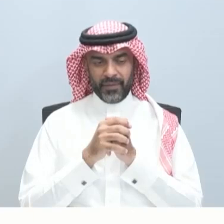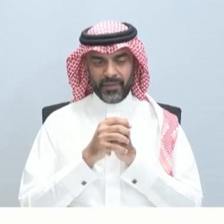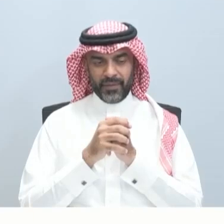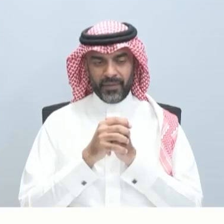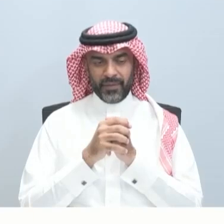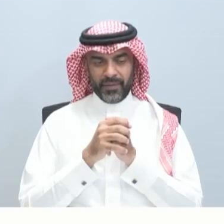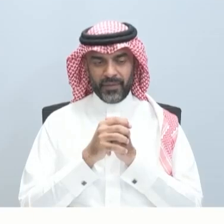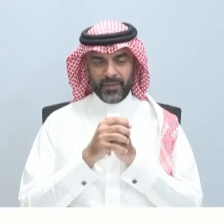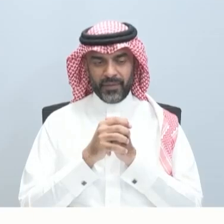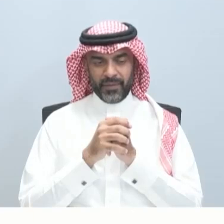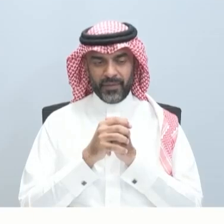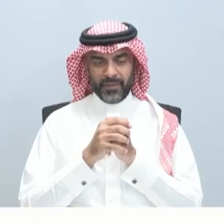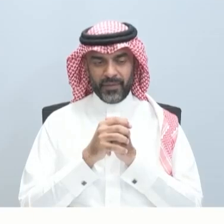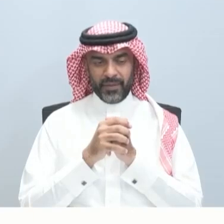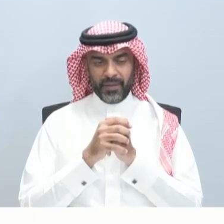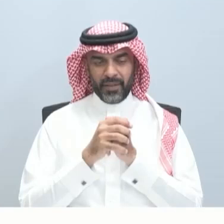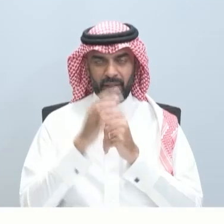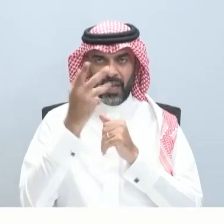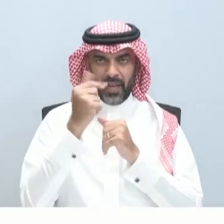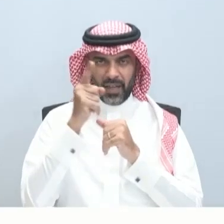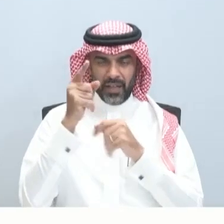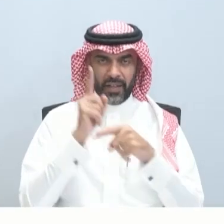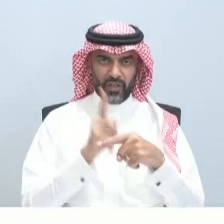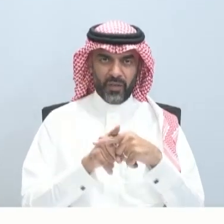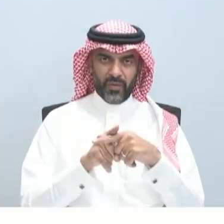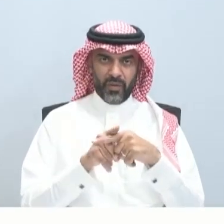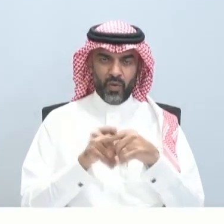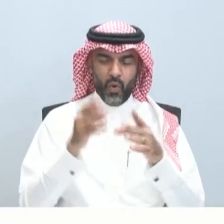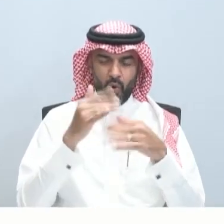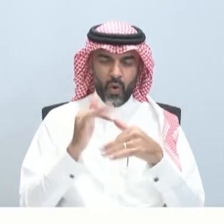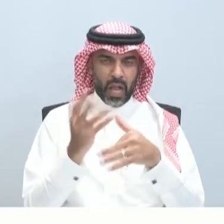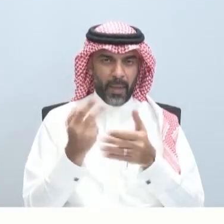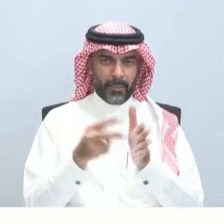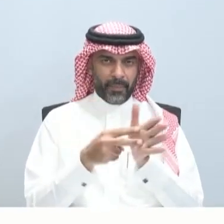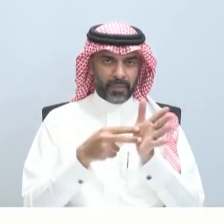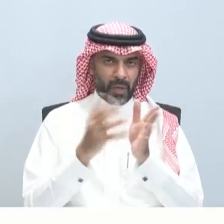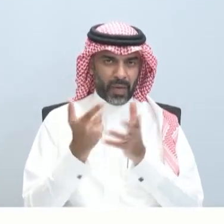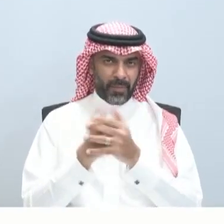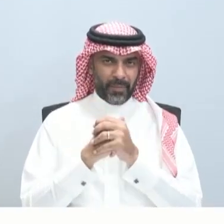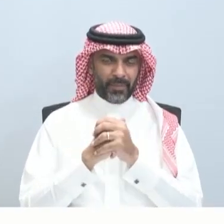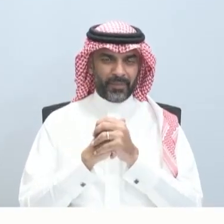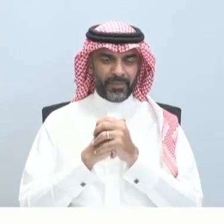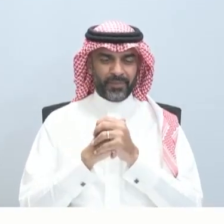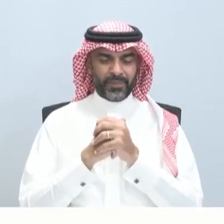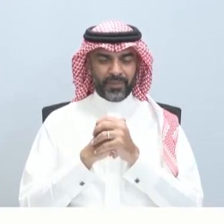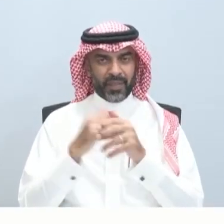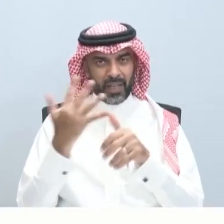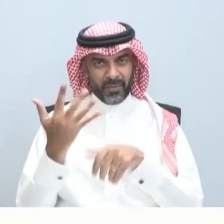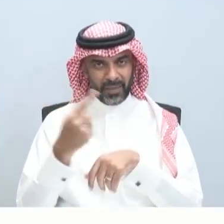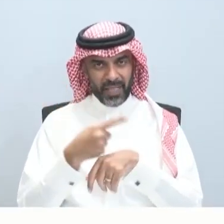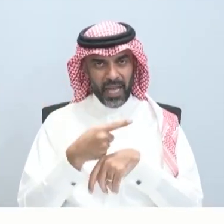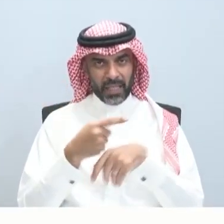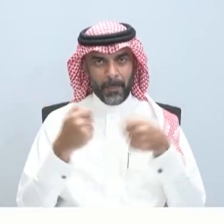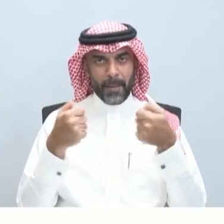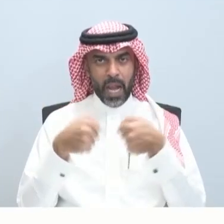ابنائي وبناتي اذا سنجمع هذه الاعداد فسيكون كم يا ابطال مبدعين خمسه